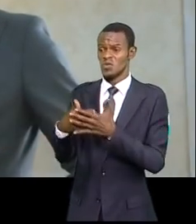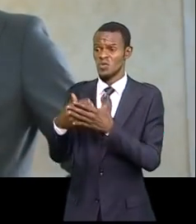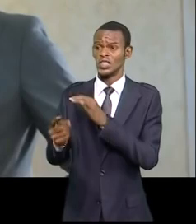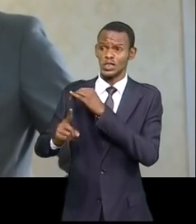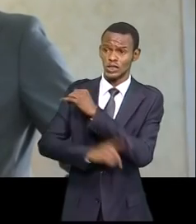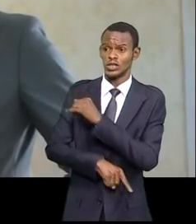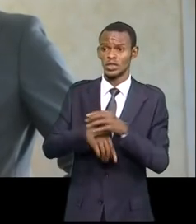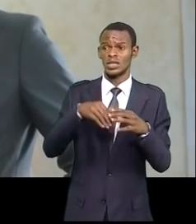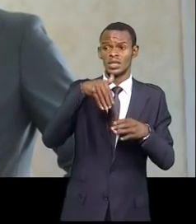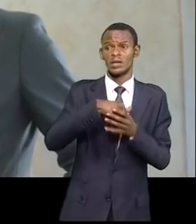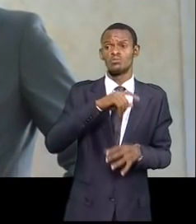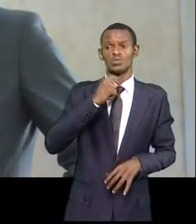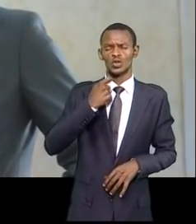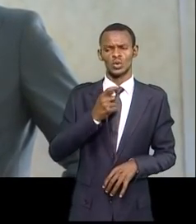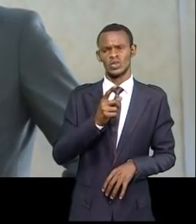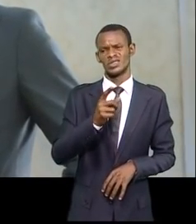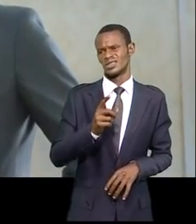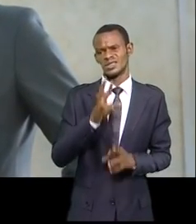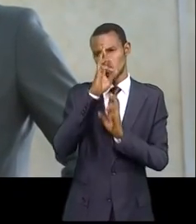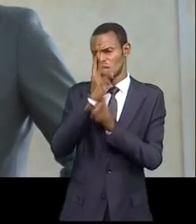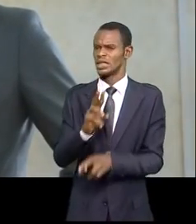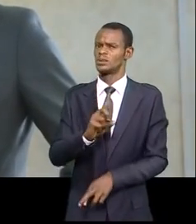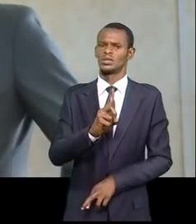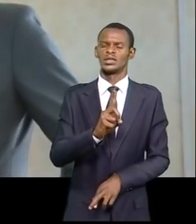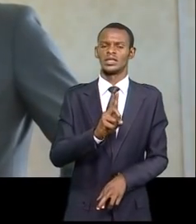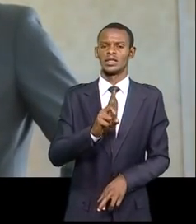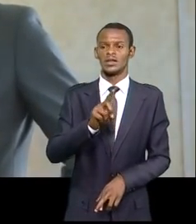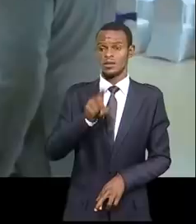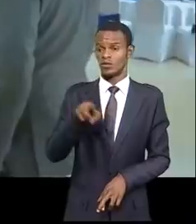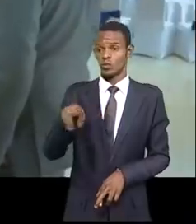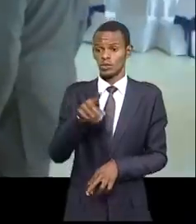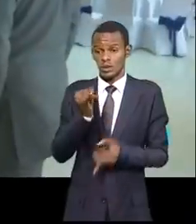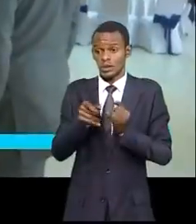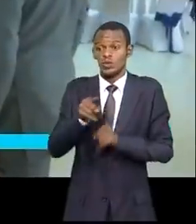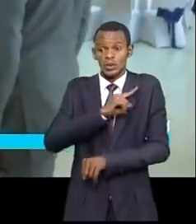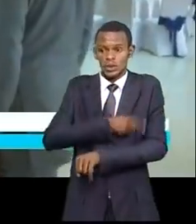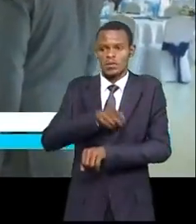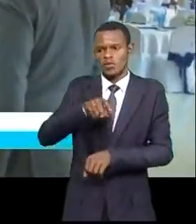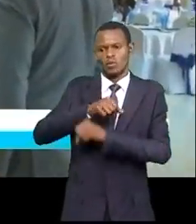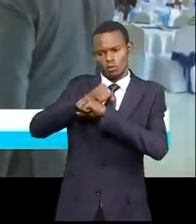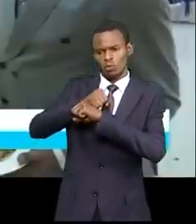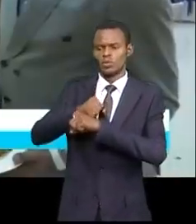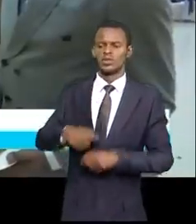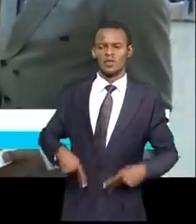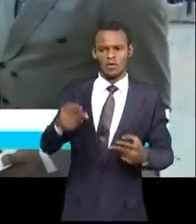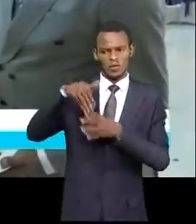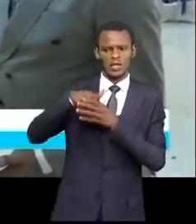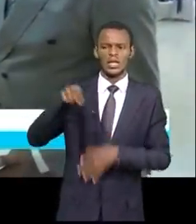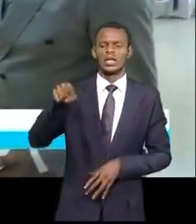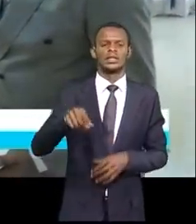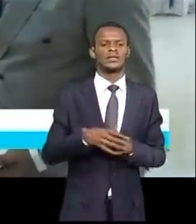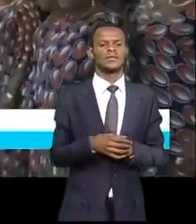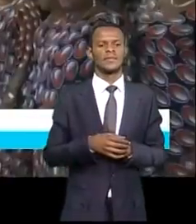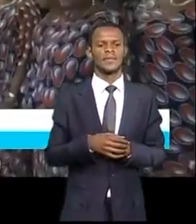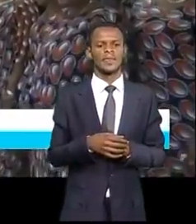d'une grossesse vous protéger la cérémonie de clôture du mois de la femme pour les femmes magistrats direction